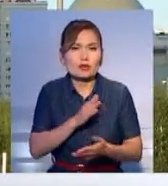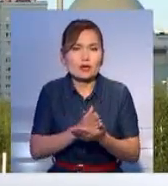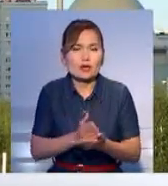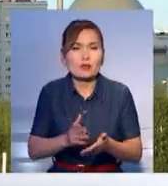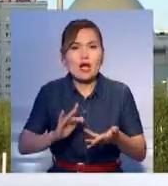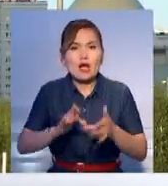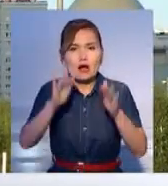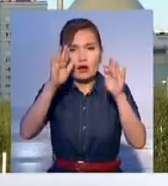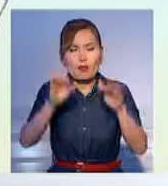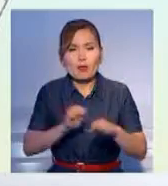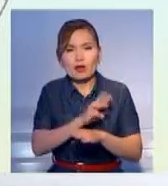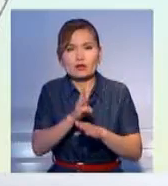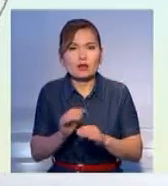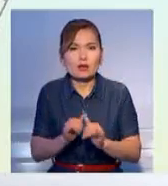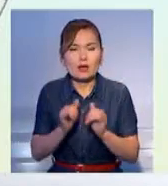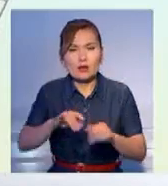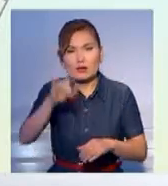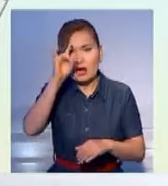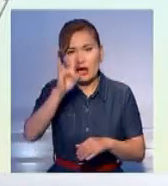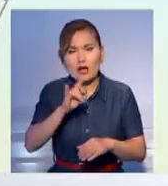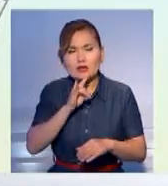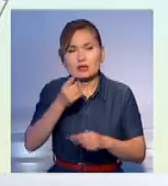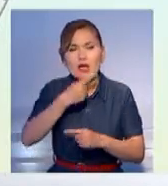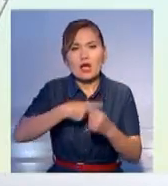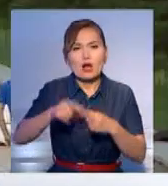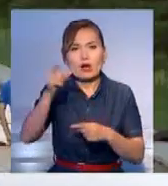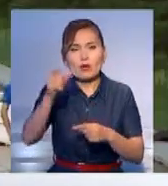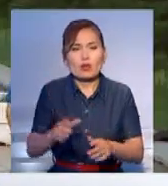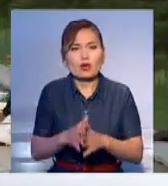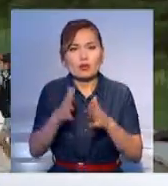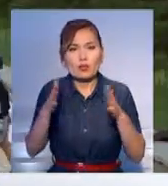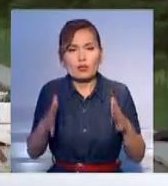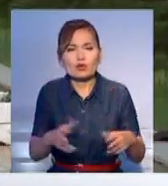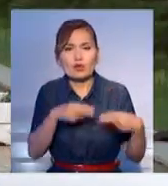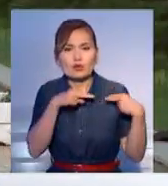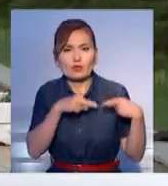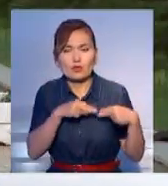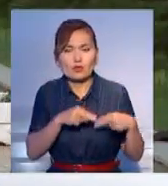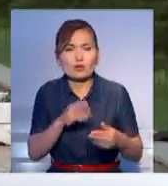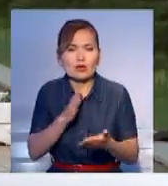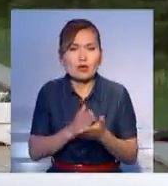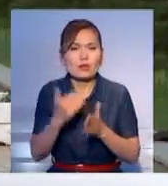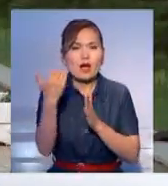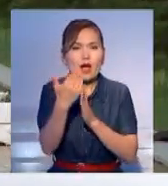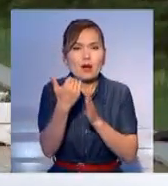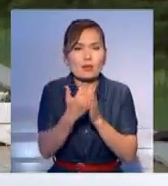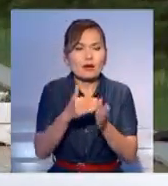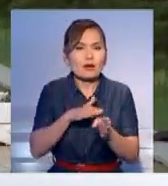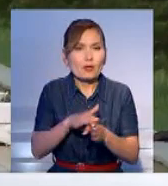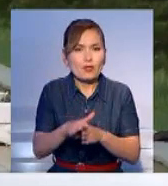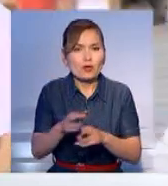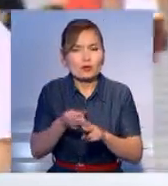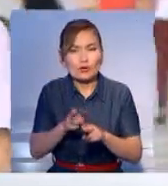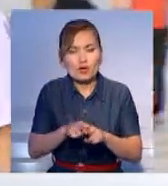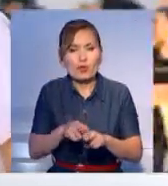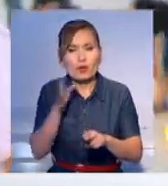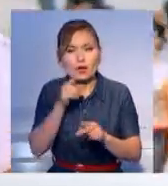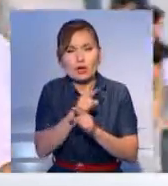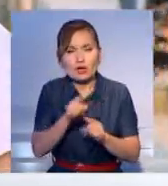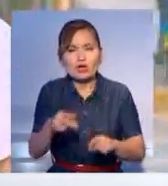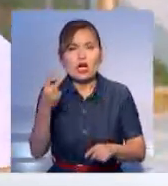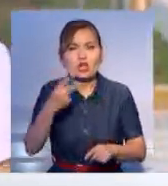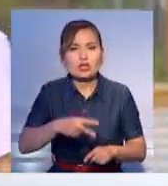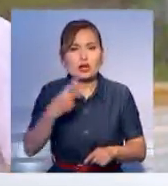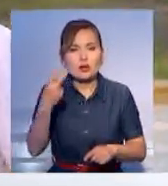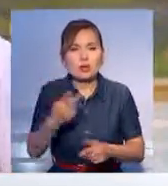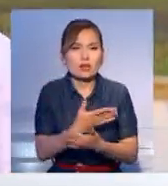цифрландыру үдерісінің дамуы отандық кәсіпкерлер арасындағы бәсекелестікті де арттырды. Бағдарлама жүзеге асқаннан бері олар